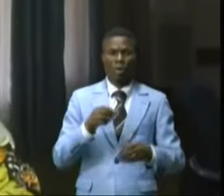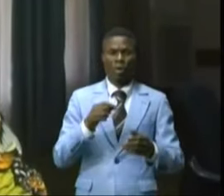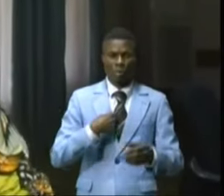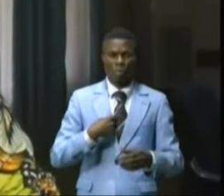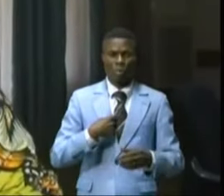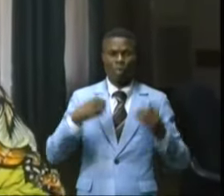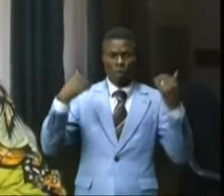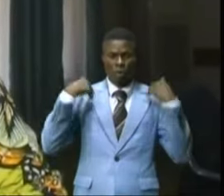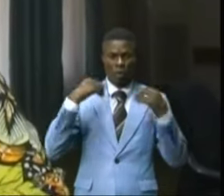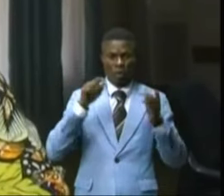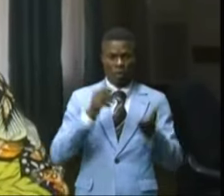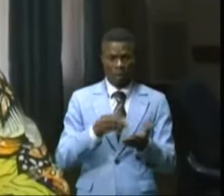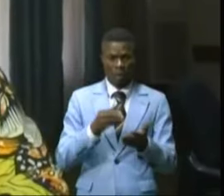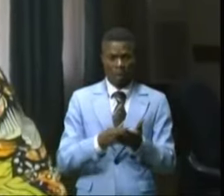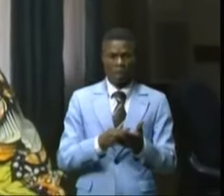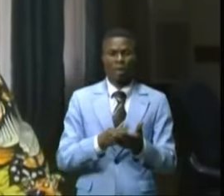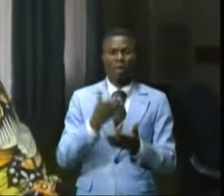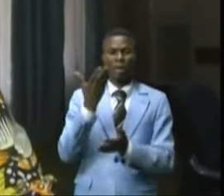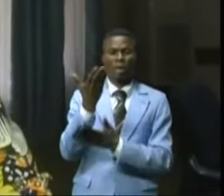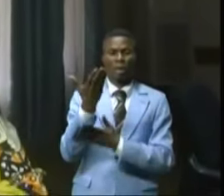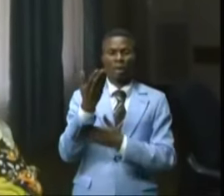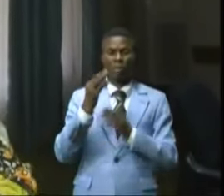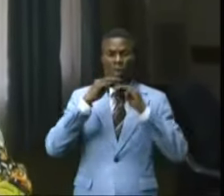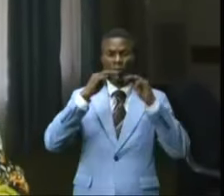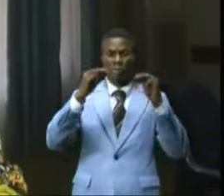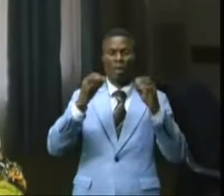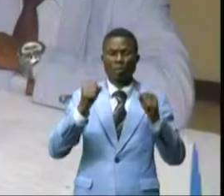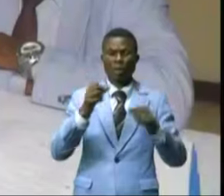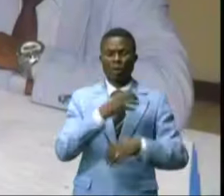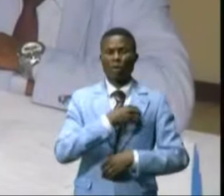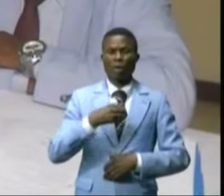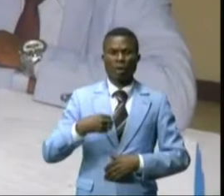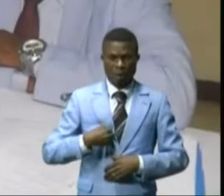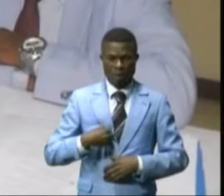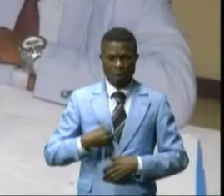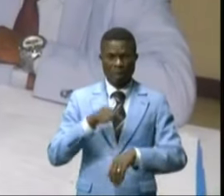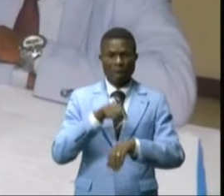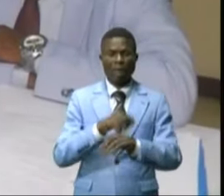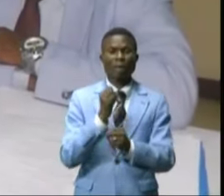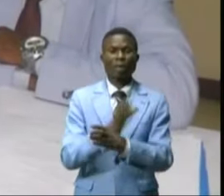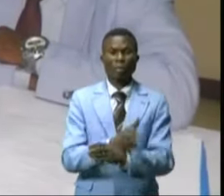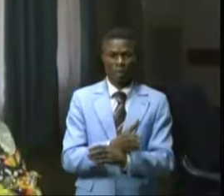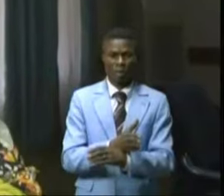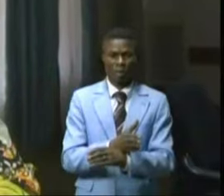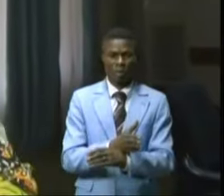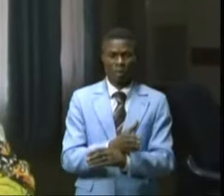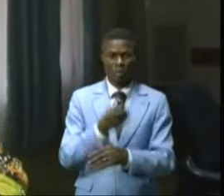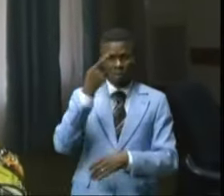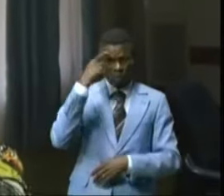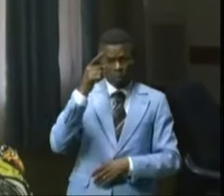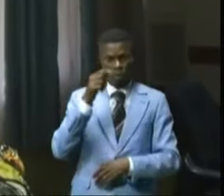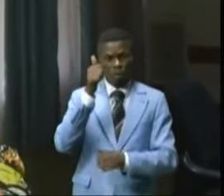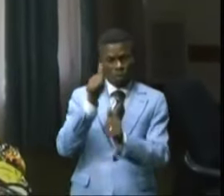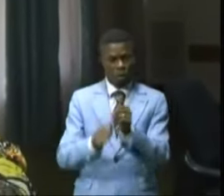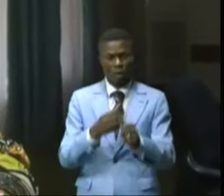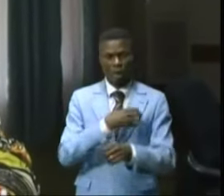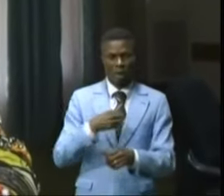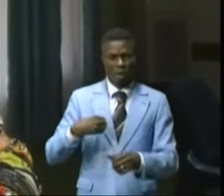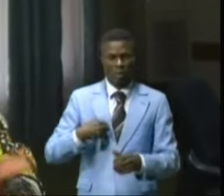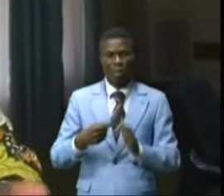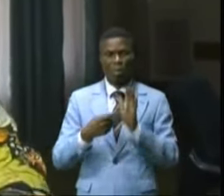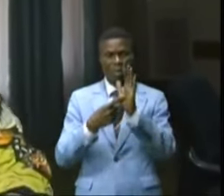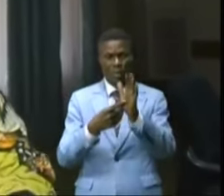focal genre de lancer un message fort aux femmes. C'est le moment que chaque femme puisse montrer